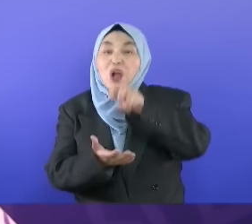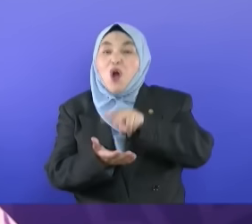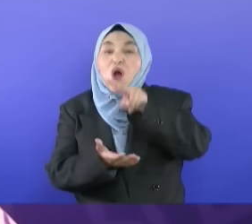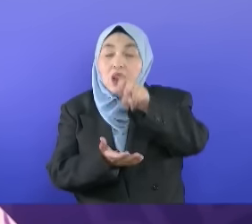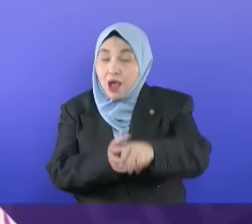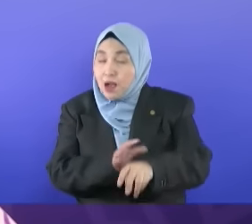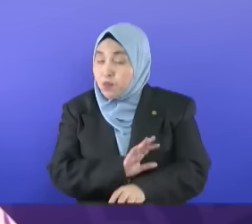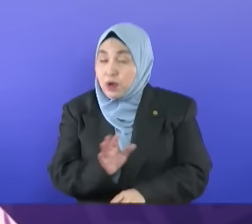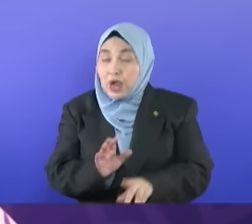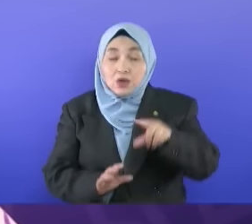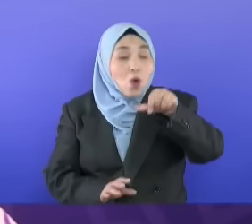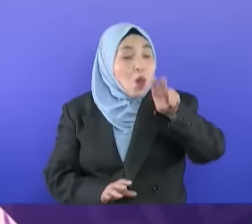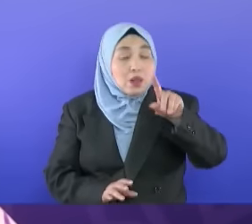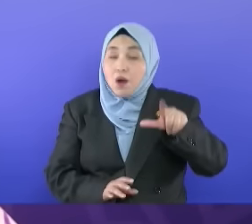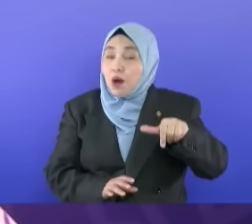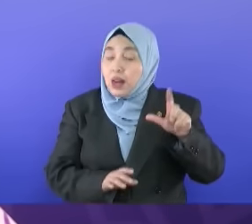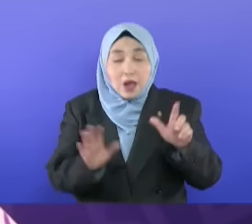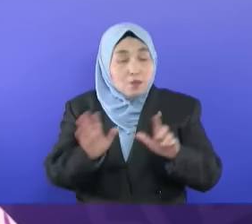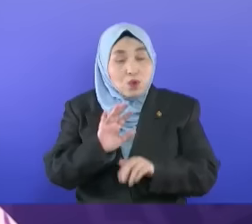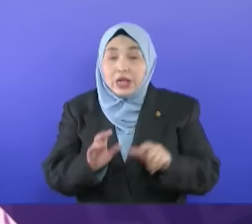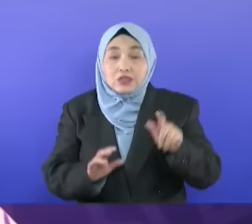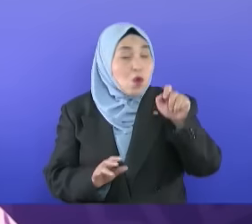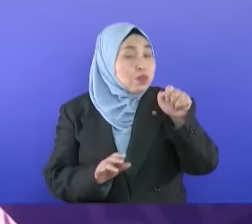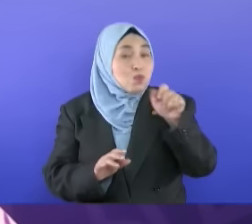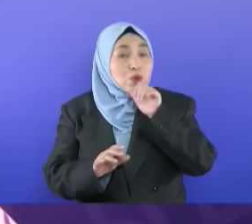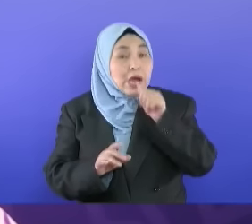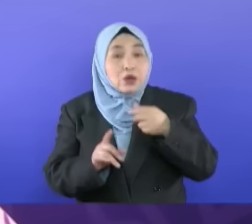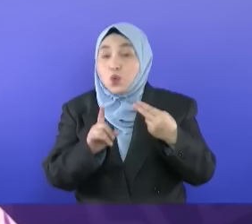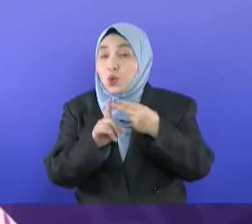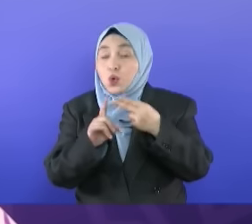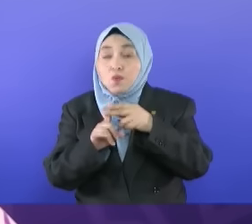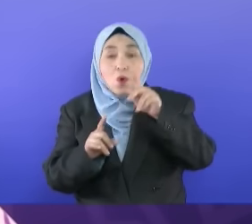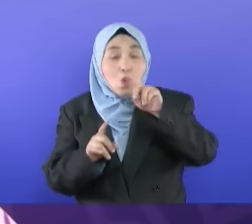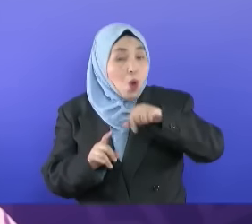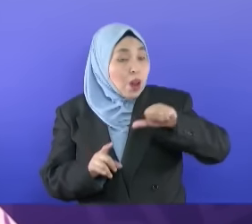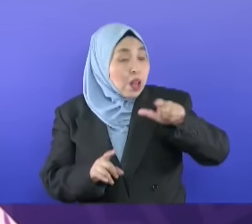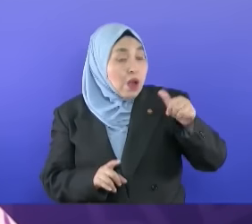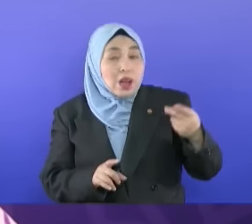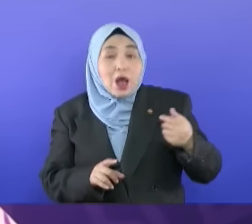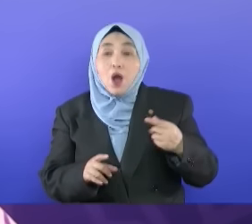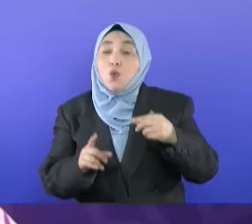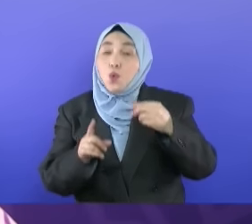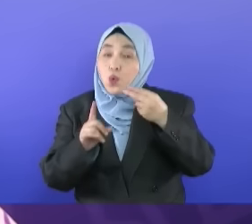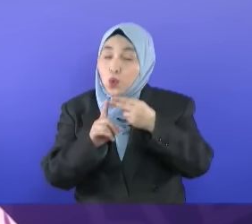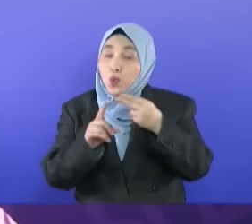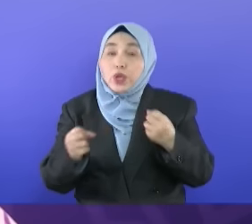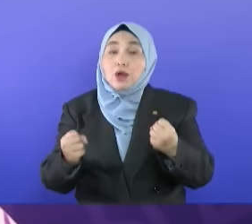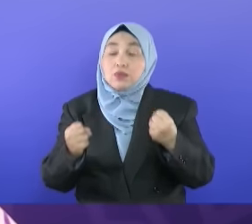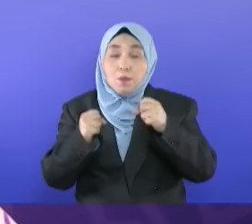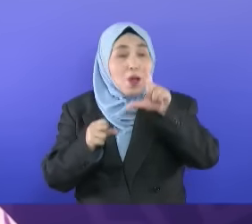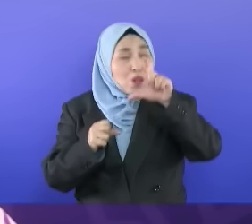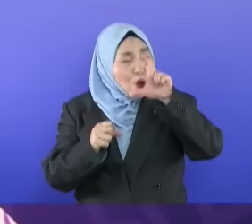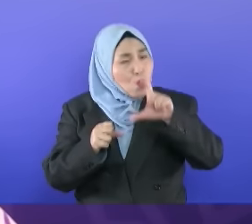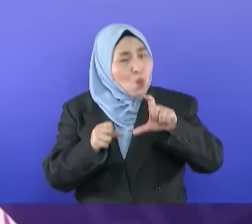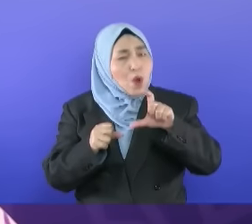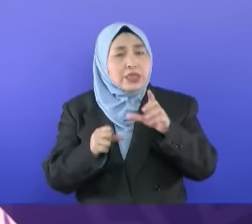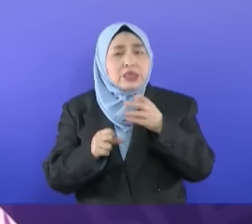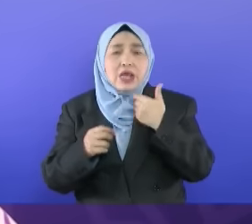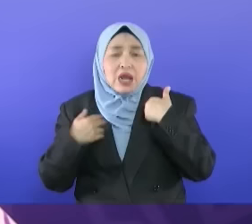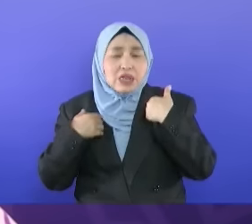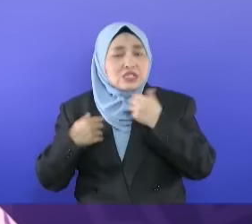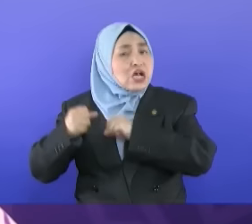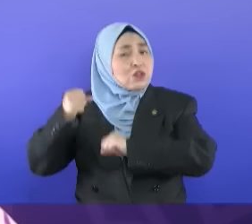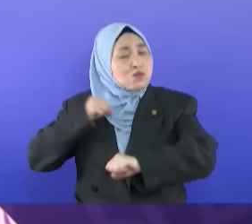bukan daripada huruf Qalqalah dia adalah huruf yang kuat huruf Dhani huruf yang tebal dan ada